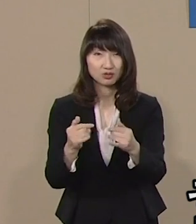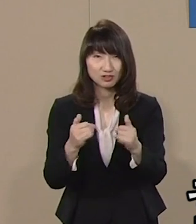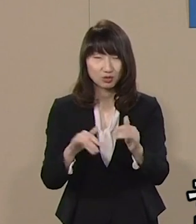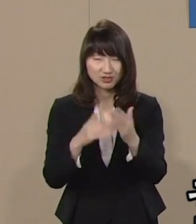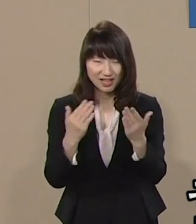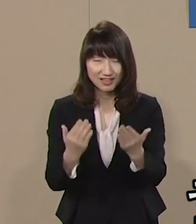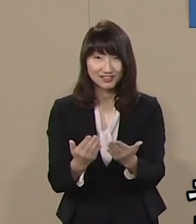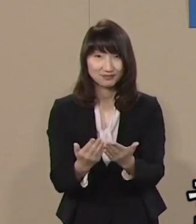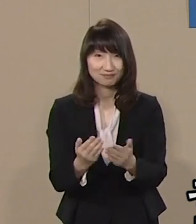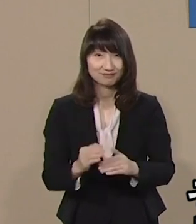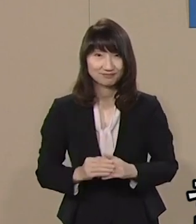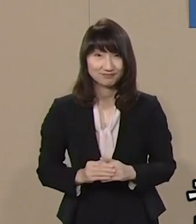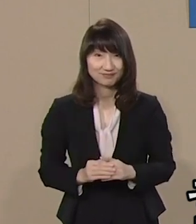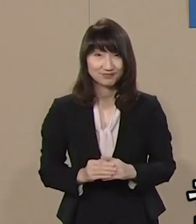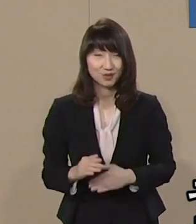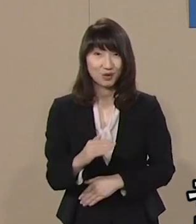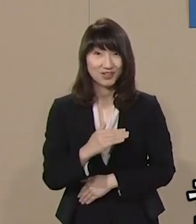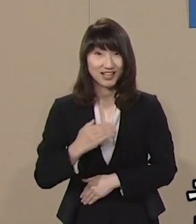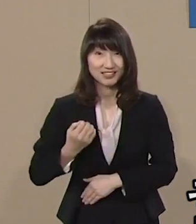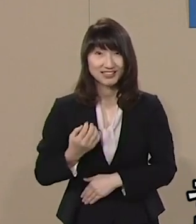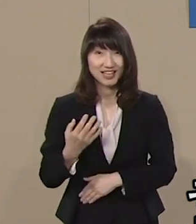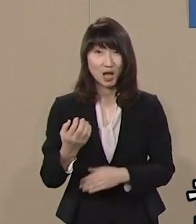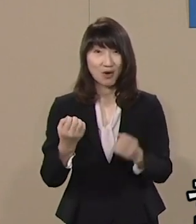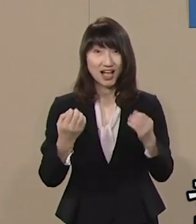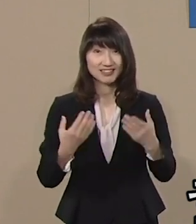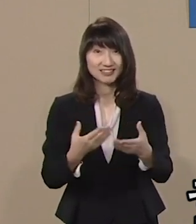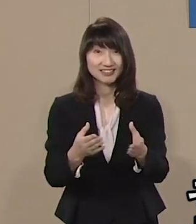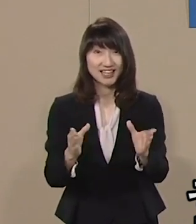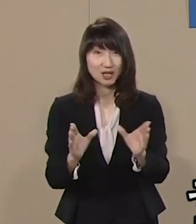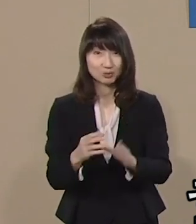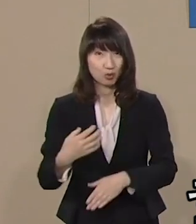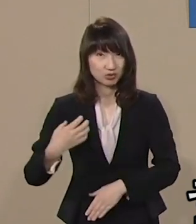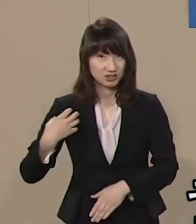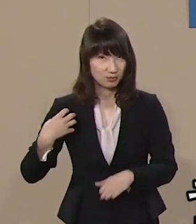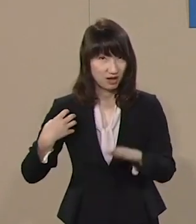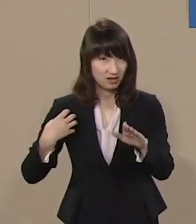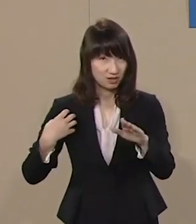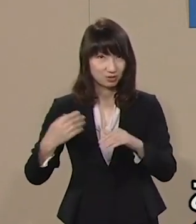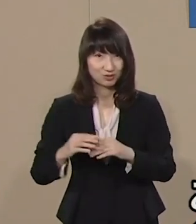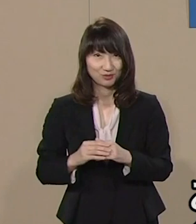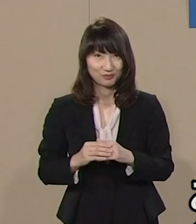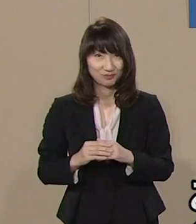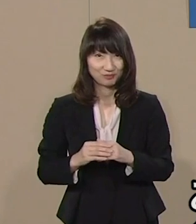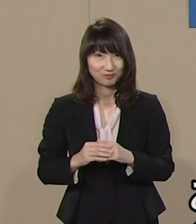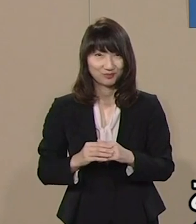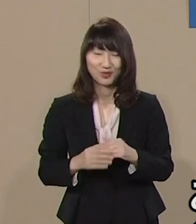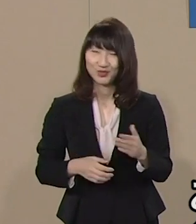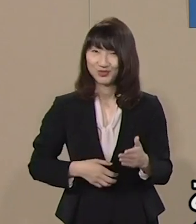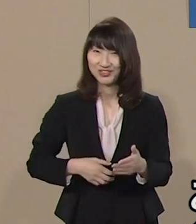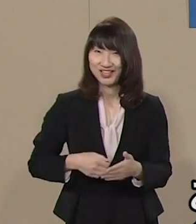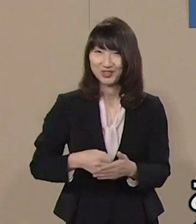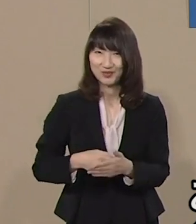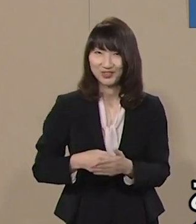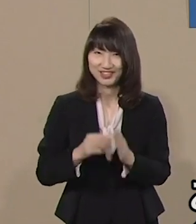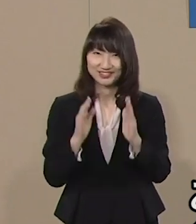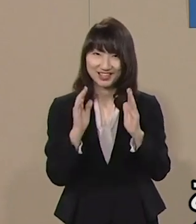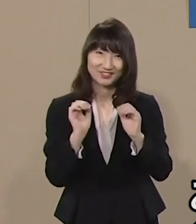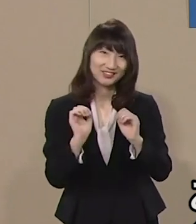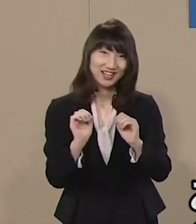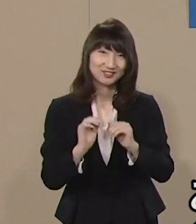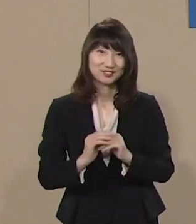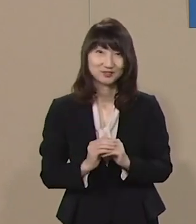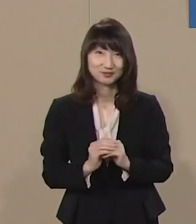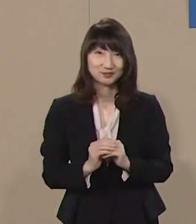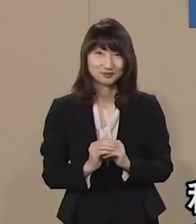人々そうがいい私たち例は新選組の使命であるこのような決意をもって全力でやってまいり